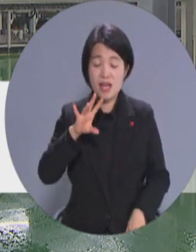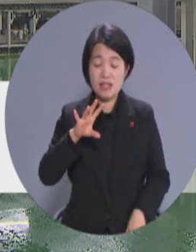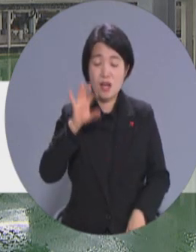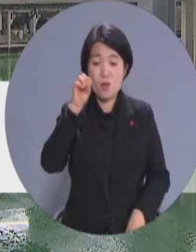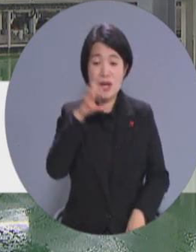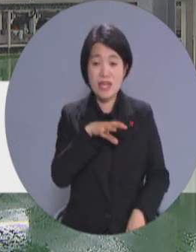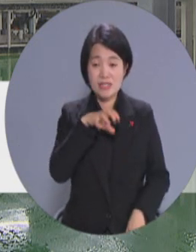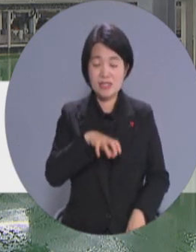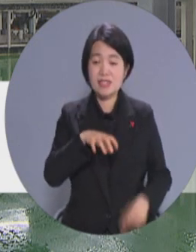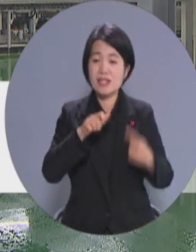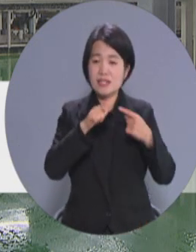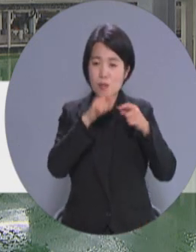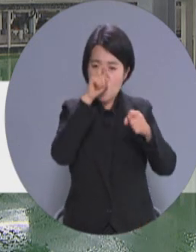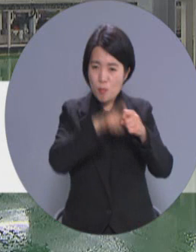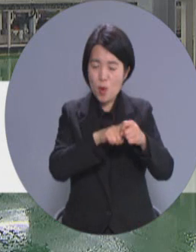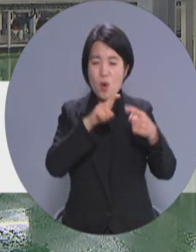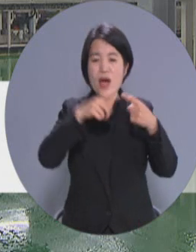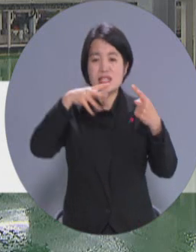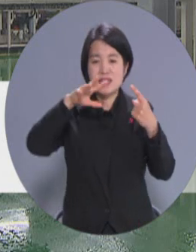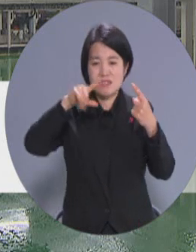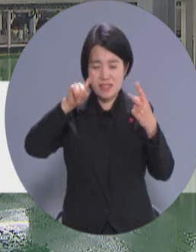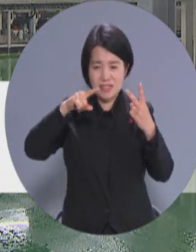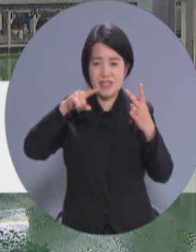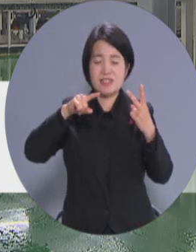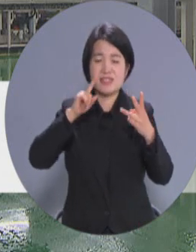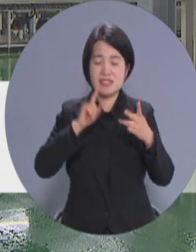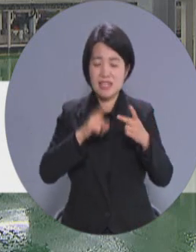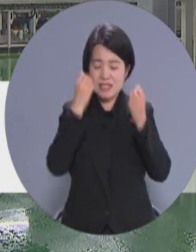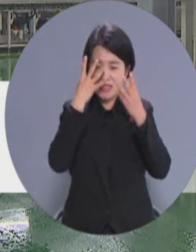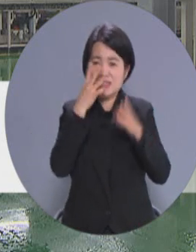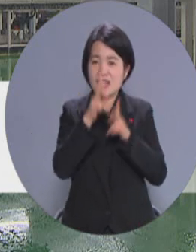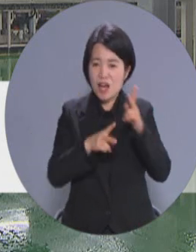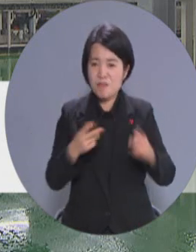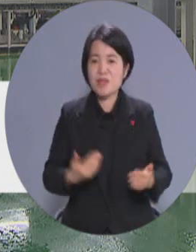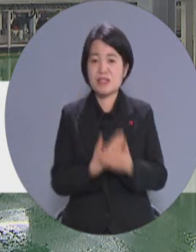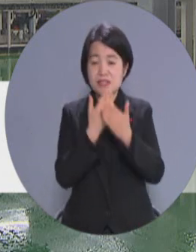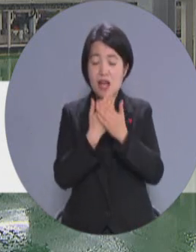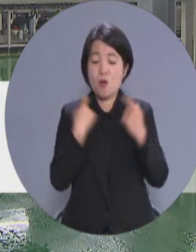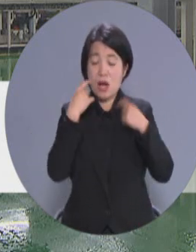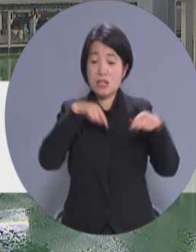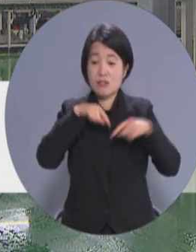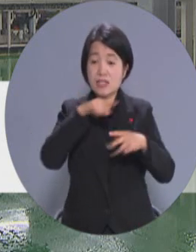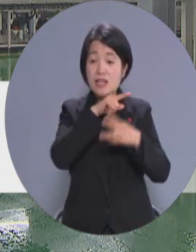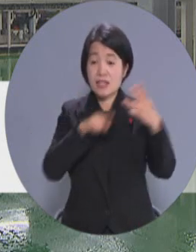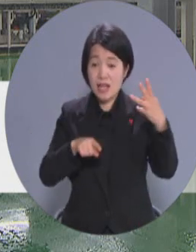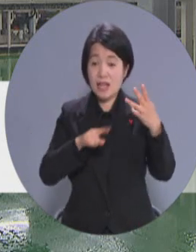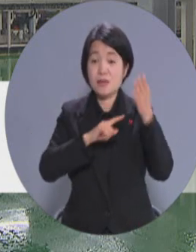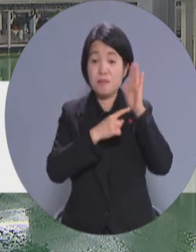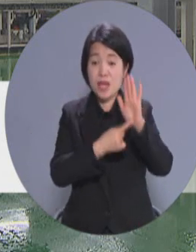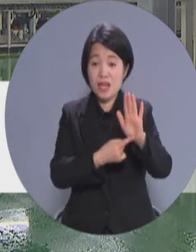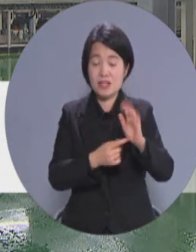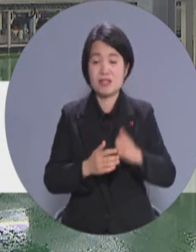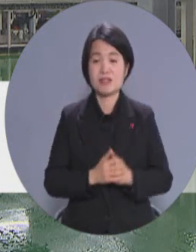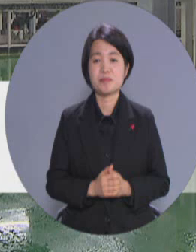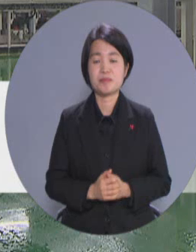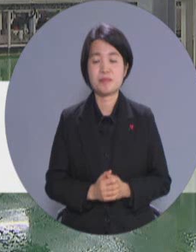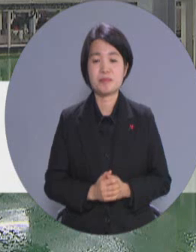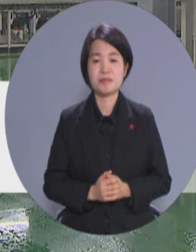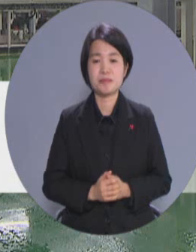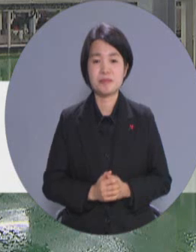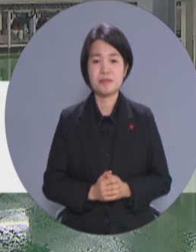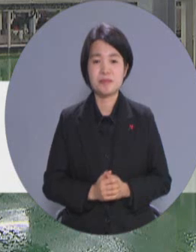2차 전지를 비롯한 신산업 중심 도시로의 도약과 함께 관광 정책에 대한 계획도 밝혔는데요. 김단비